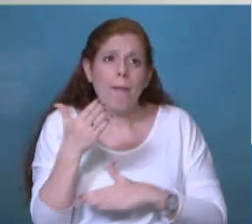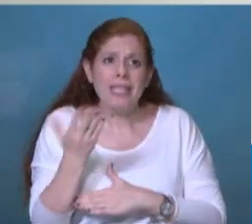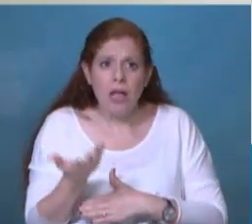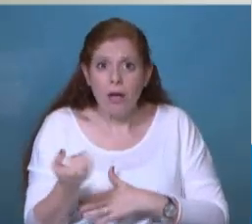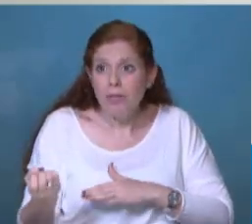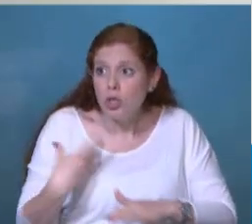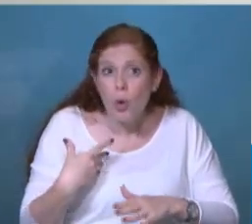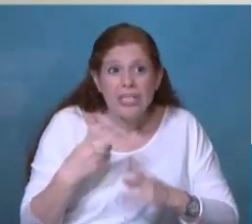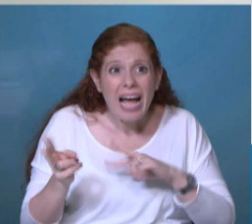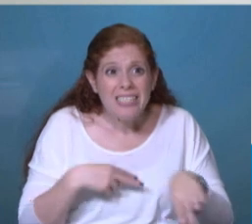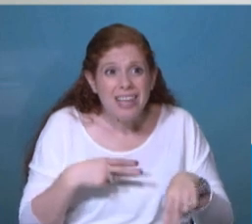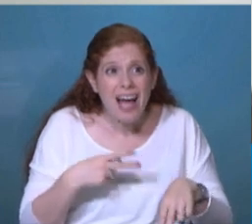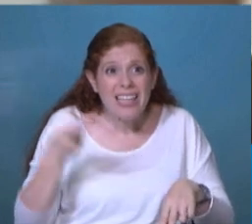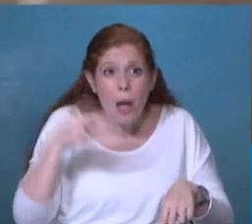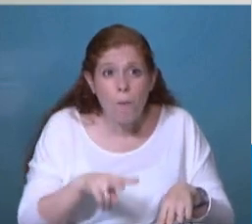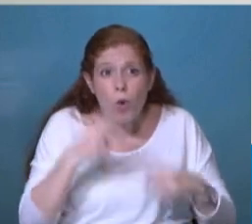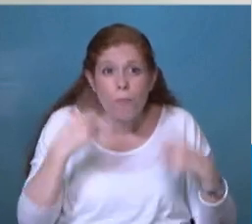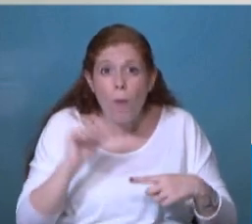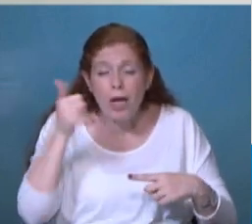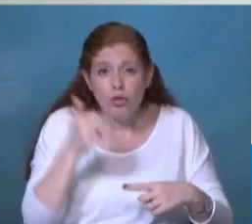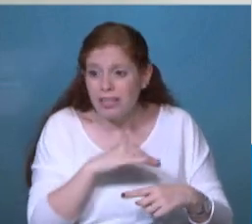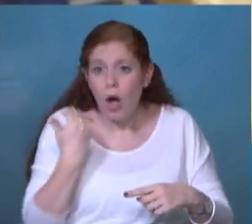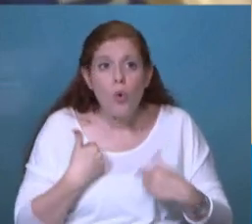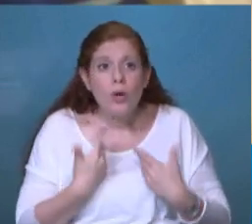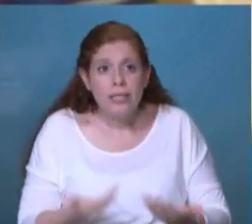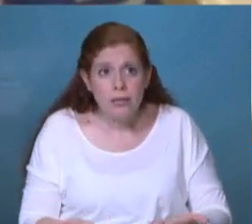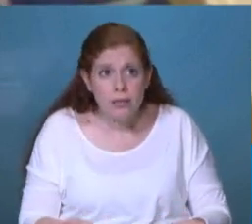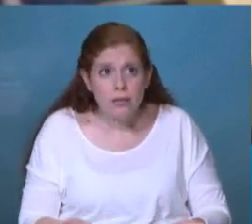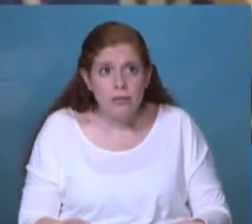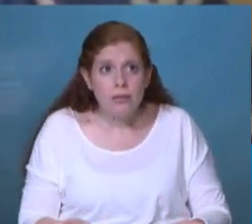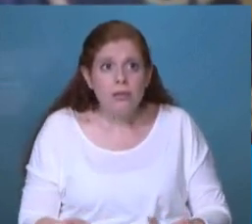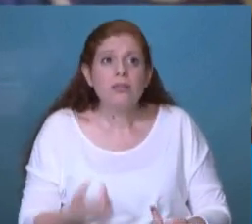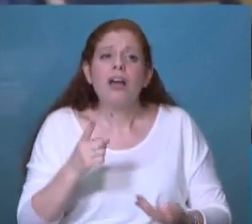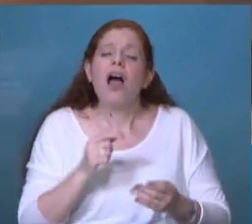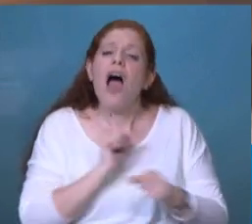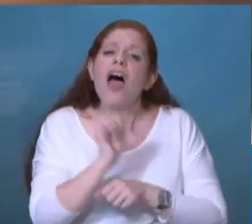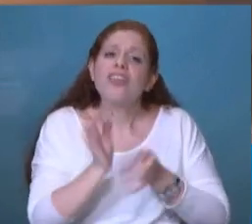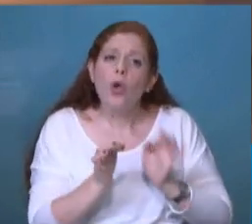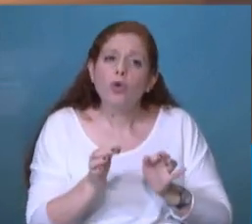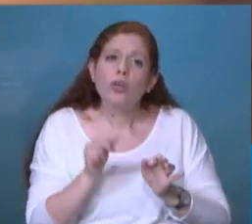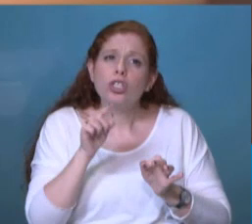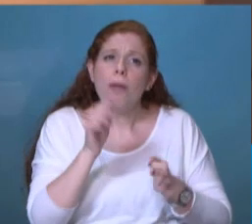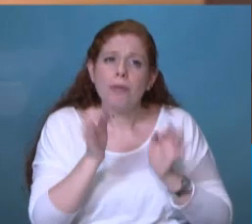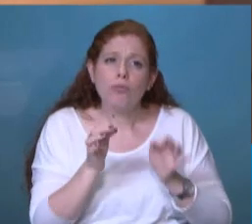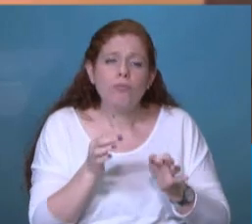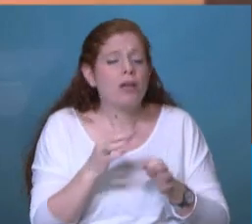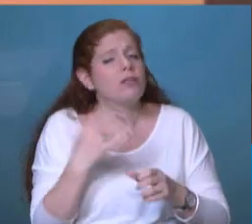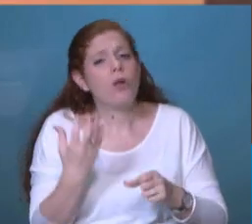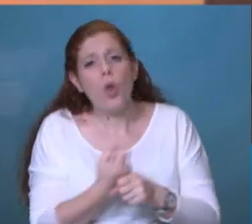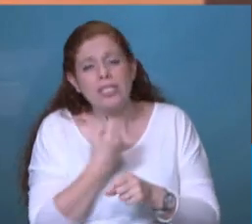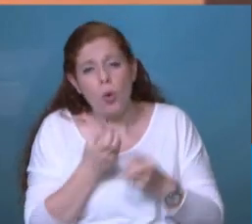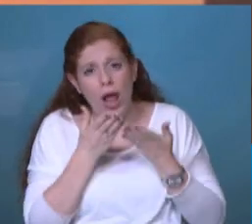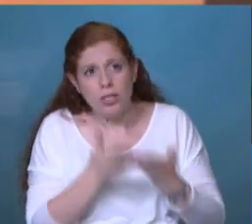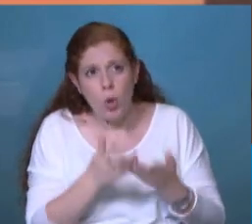back, I will die in the first day in my country. They are kill me. העתירות שהגיש לבית המשפט רוששו אותו ולא הצליחו לחלץ אותו